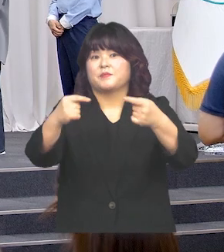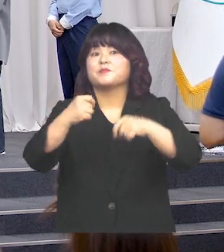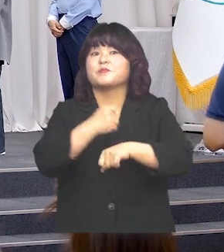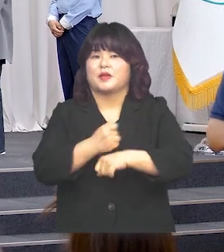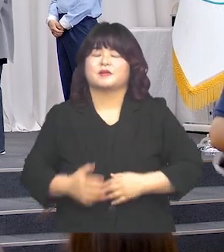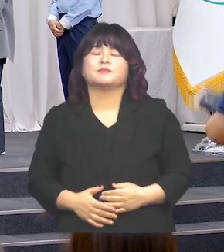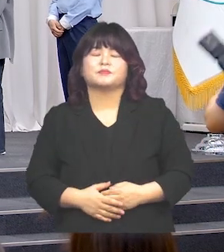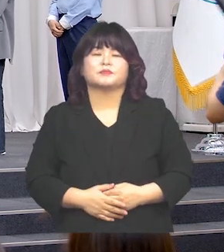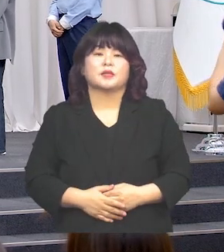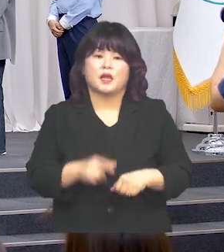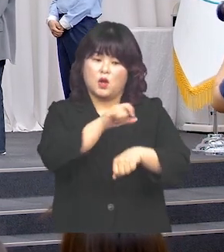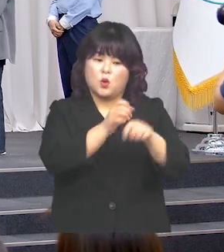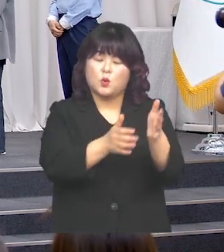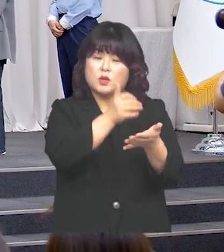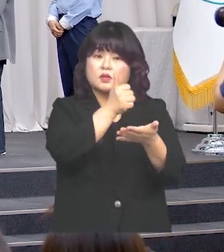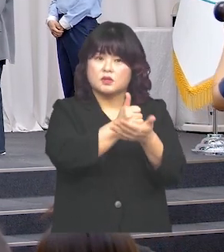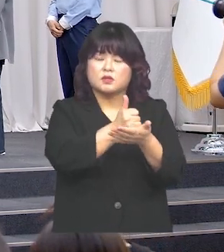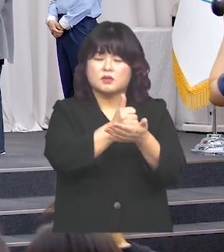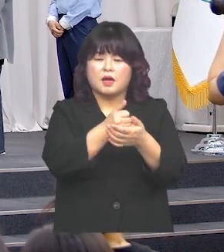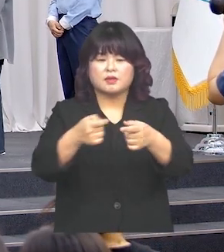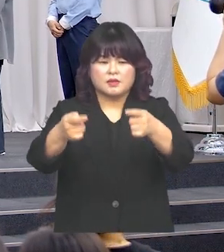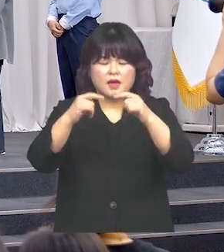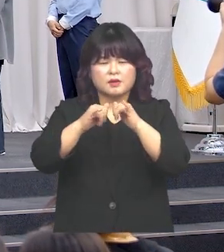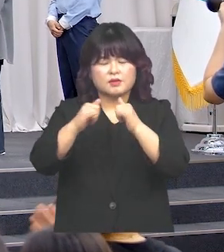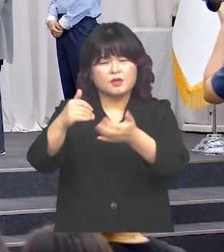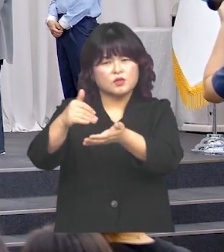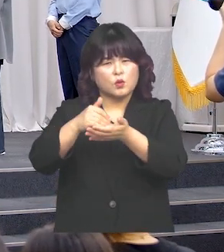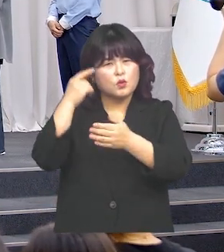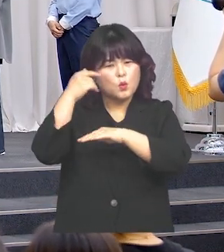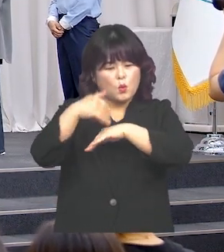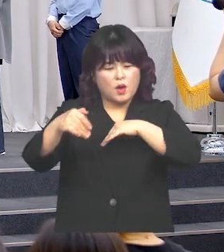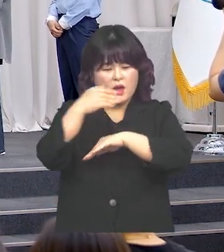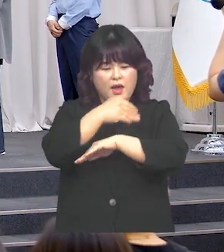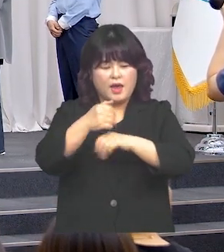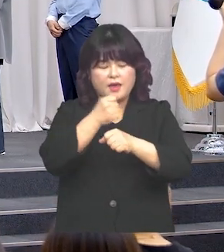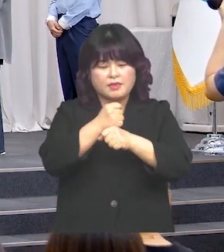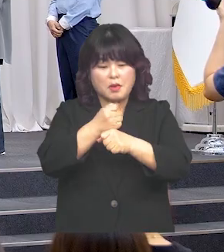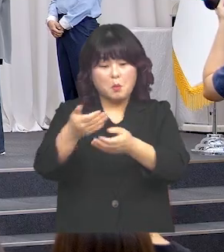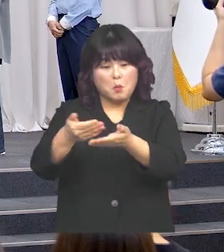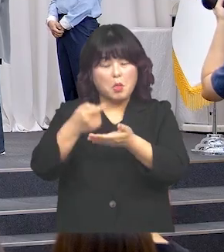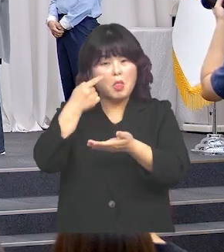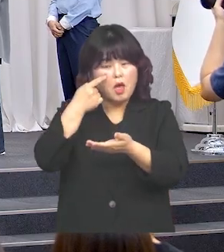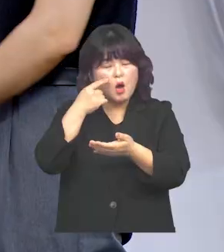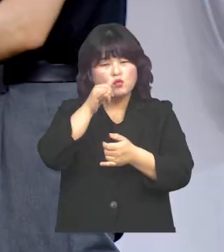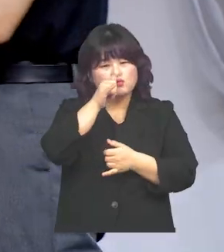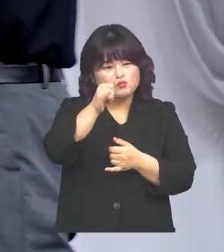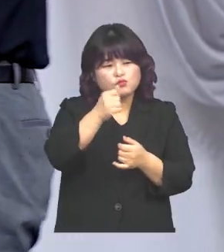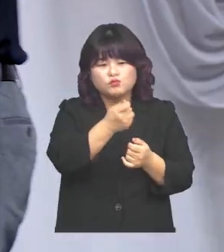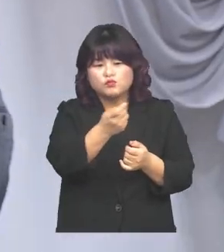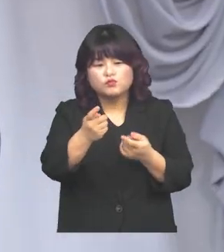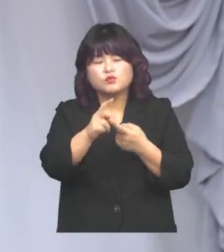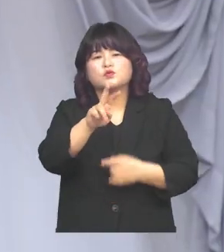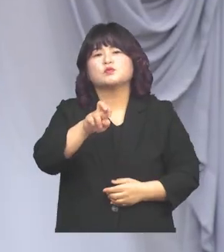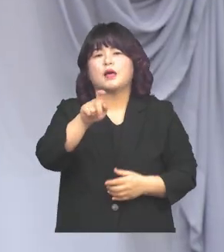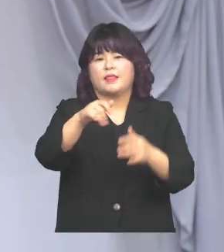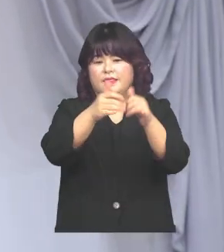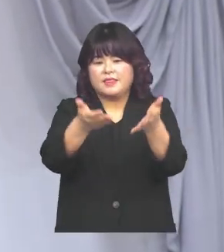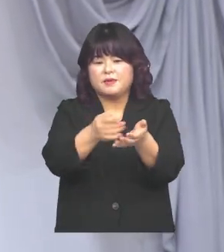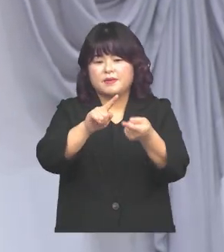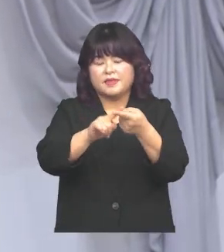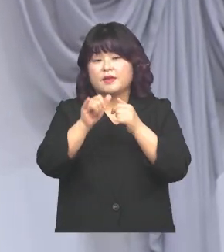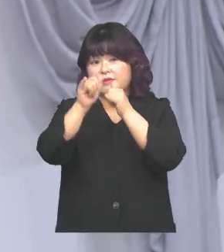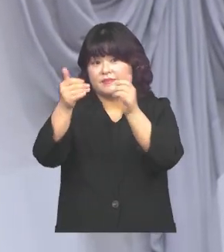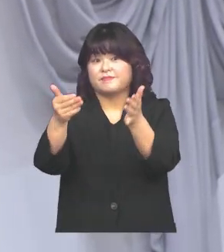참석했습니다. 이상일 시장은 참가자들이 제안한 정책을 전달받고 우수 정책으로 선정된 21개